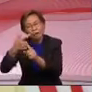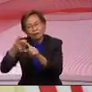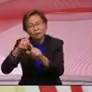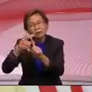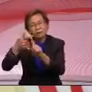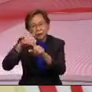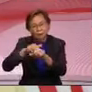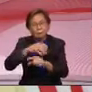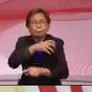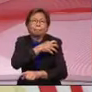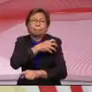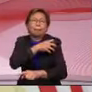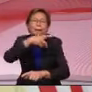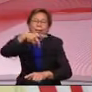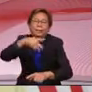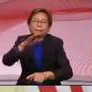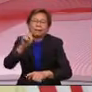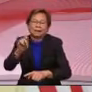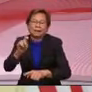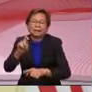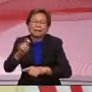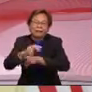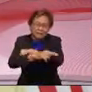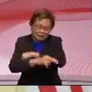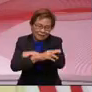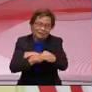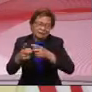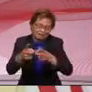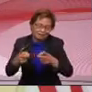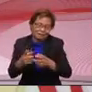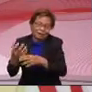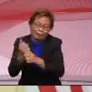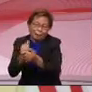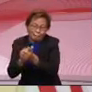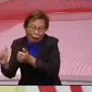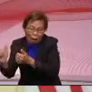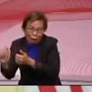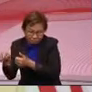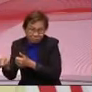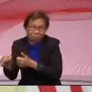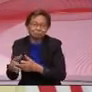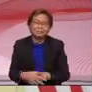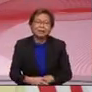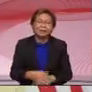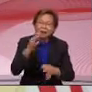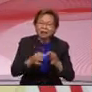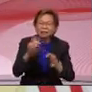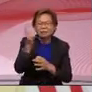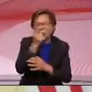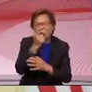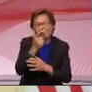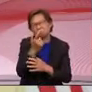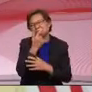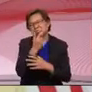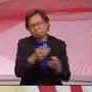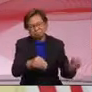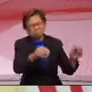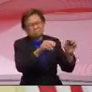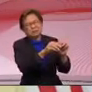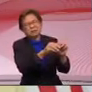daripada pihak berkuasa negeri dan daerah. Jadi kalau mereka tak nak buat di masjid